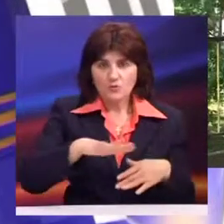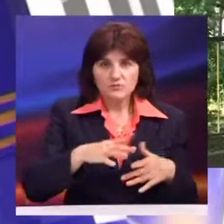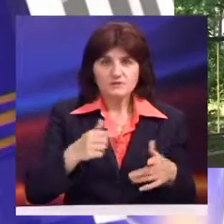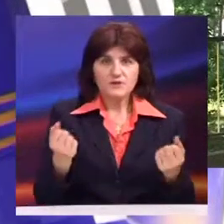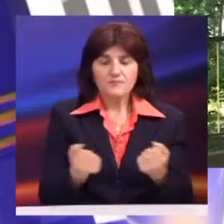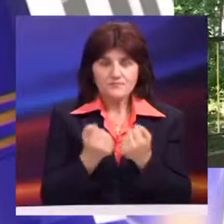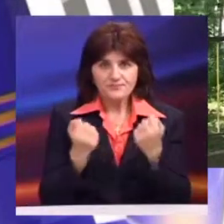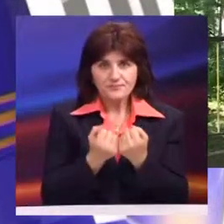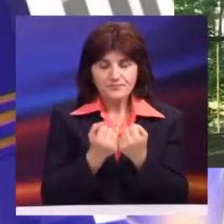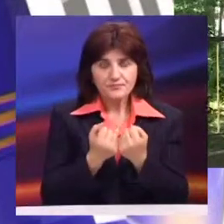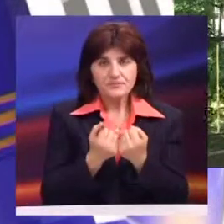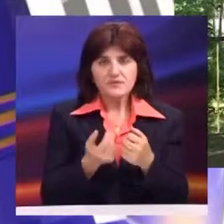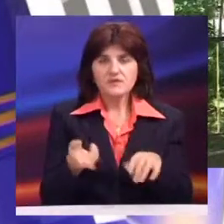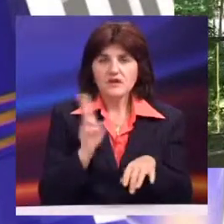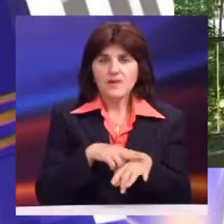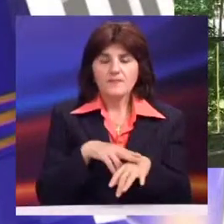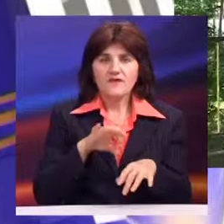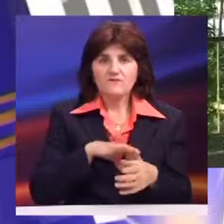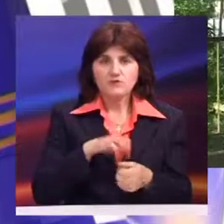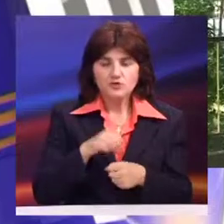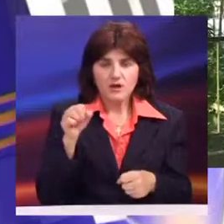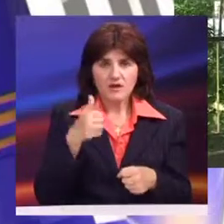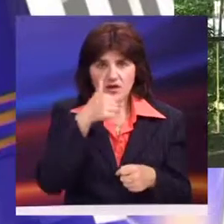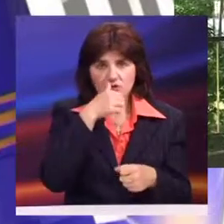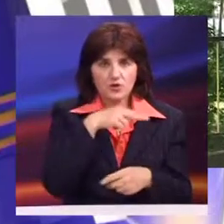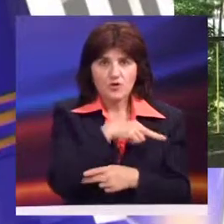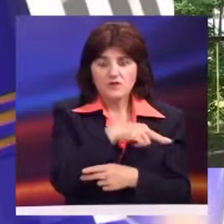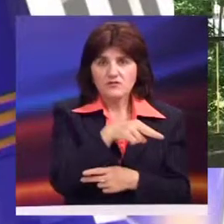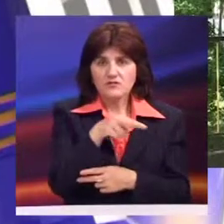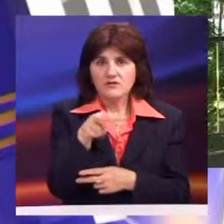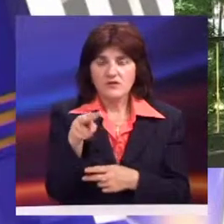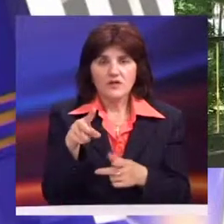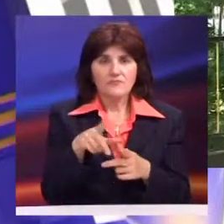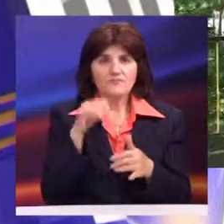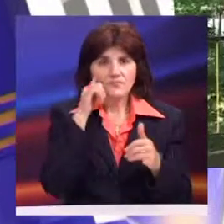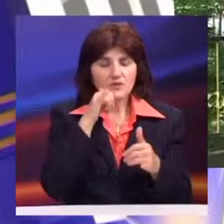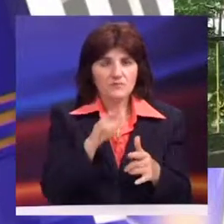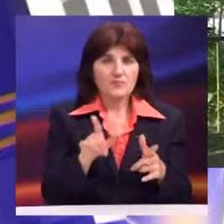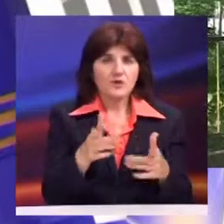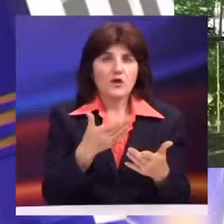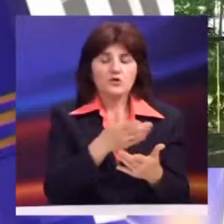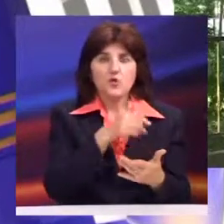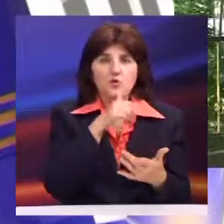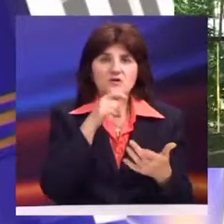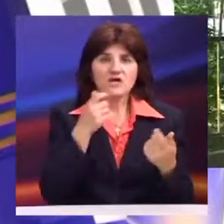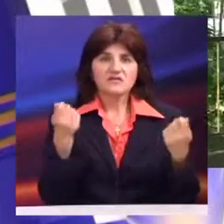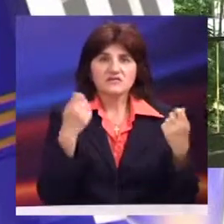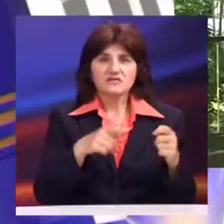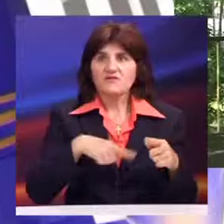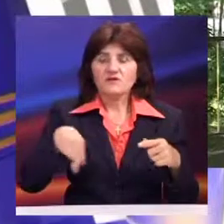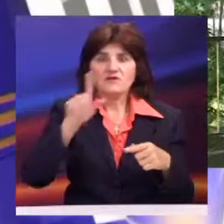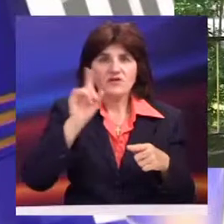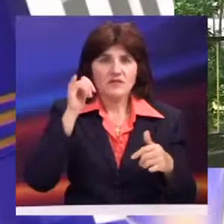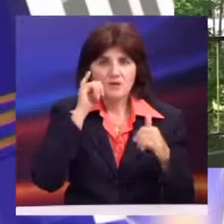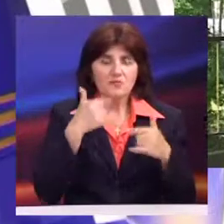da taj naš rad vredi. Najveća nagrada nam je u stvari bio obilazak arheološkog nalazišta Medijane, koje je inače zatvoreno